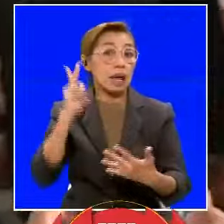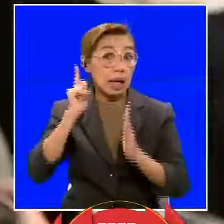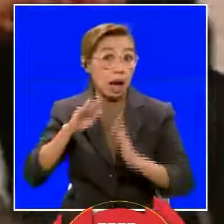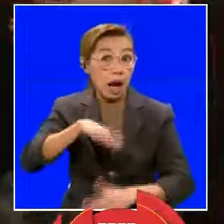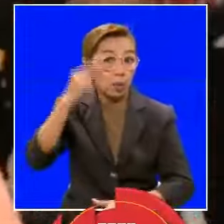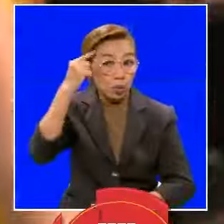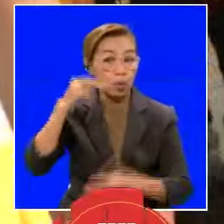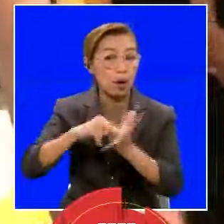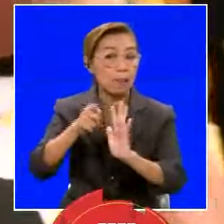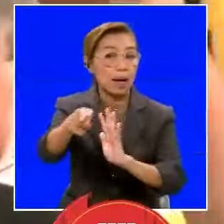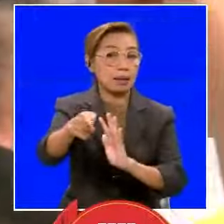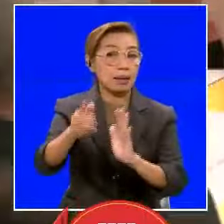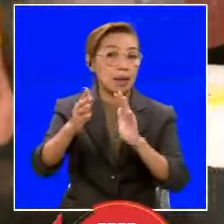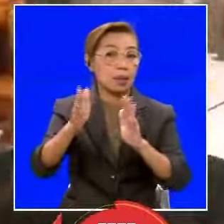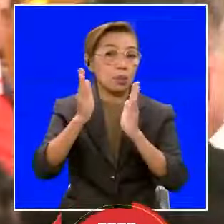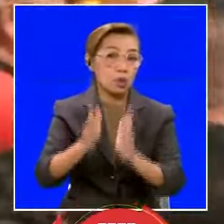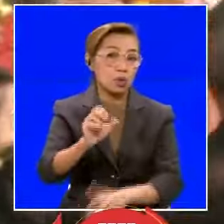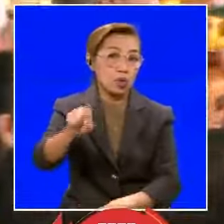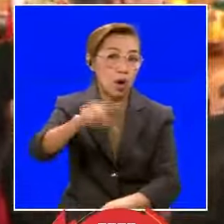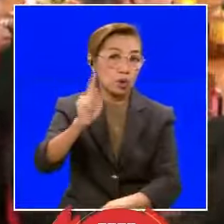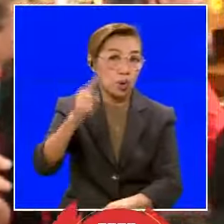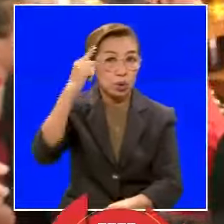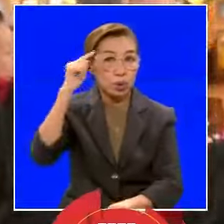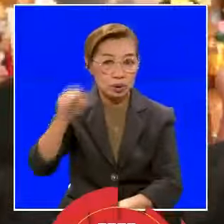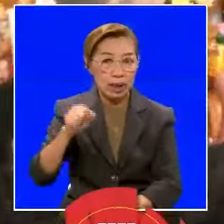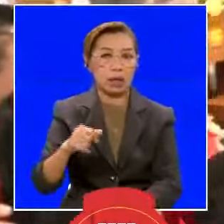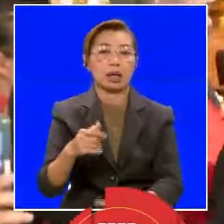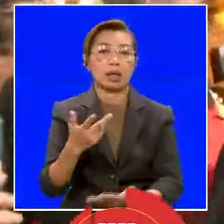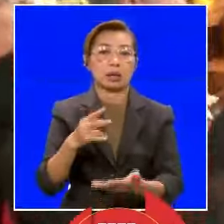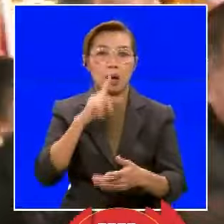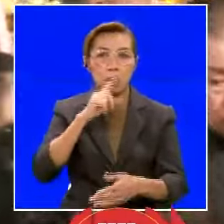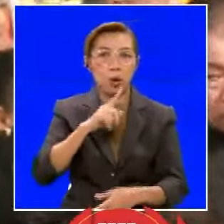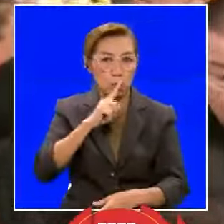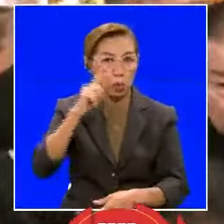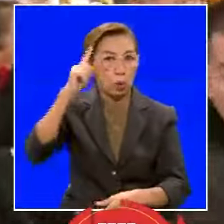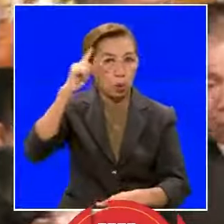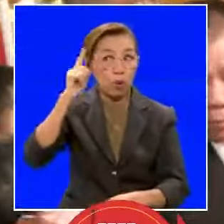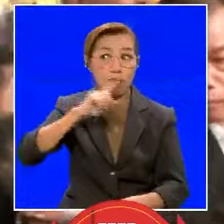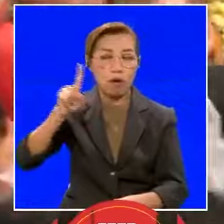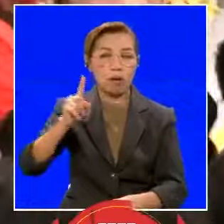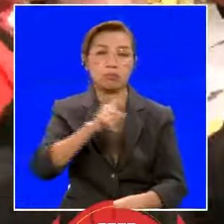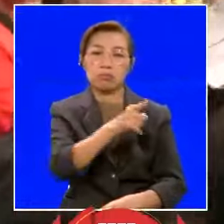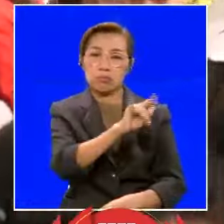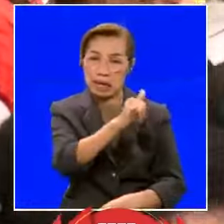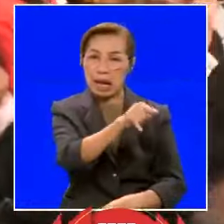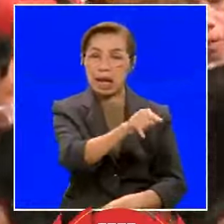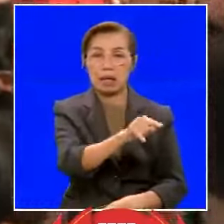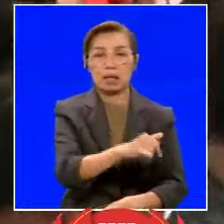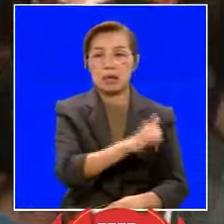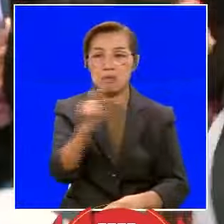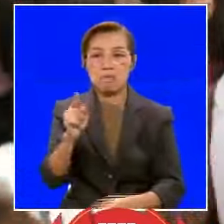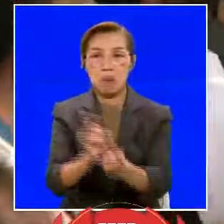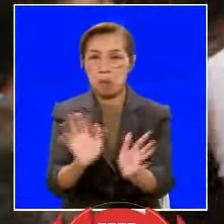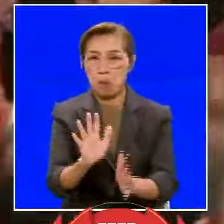จะต้องเลื่อนการฟังคำสั่งไปหรือเปล่าก็เลยเหมือนอดีตนายกก็บังเอิญติดโควิดไปพอดีว่าจะขอเลื่อนแต่ท่านก็บอกว่าไม่มา